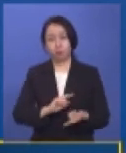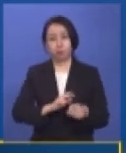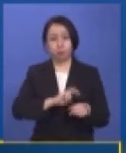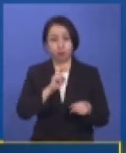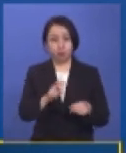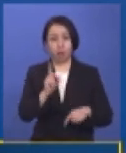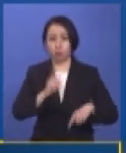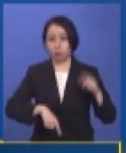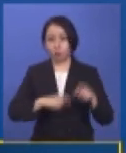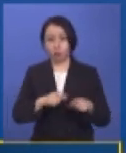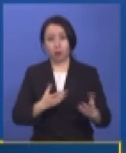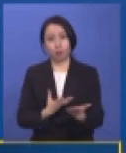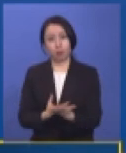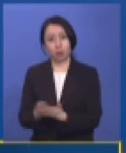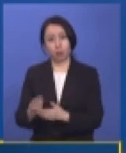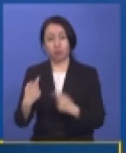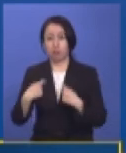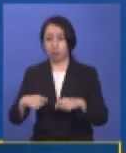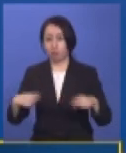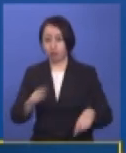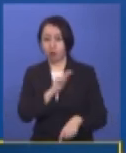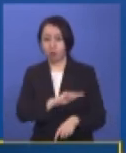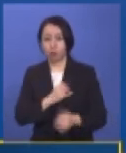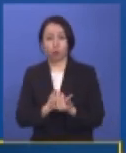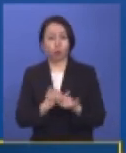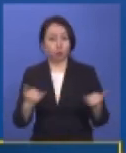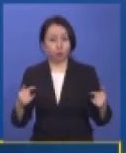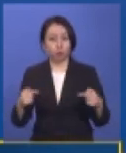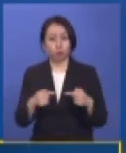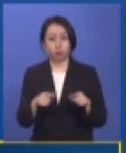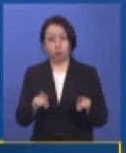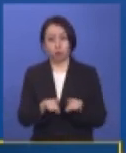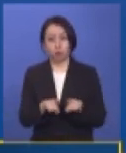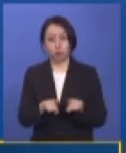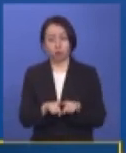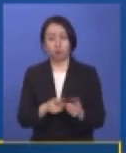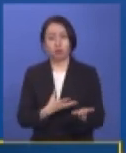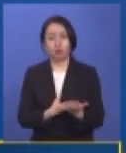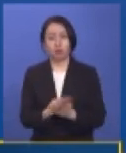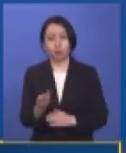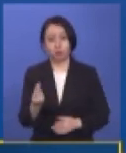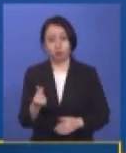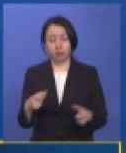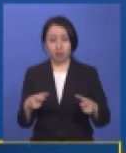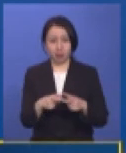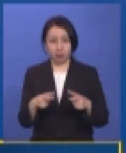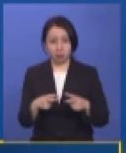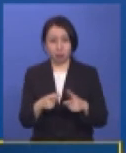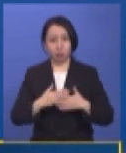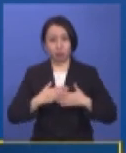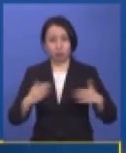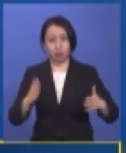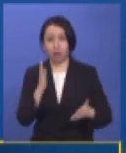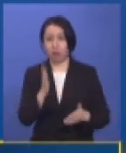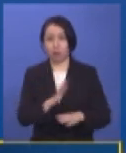осуществляются среди родственников, а платеж – за товары, работу и услуги. Он точно такой же, как вы бы заплатили наличными и карточкой. Более того, это